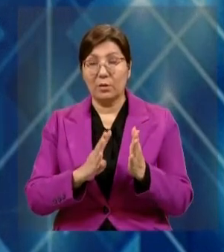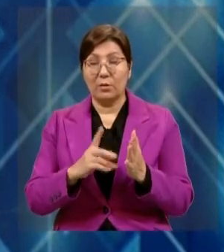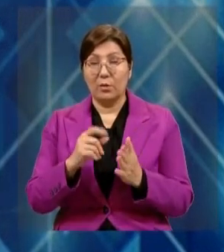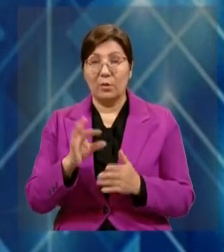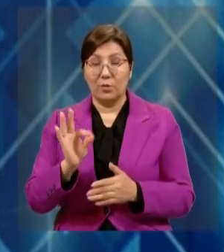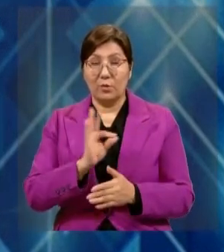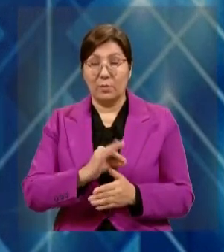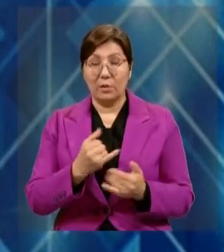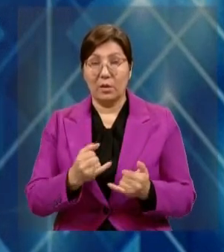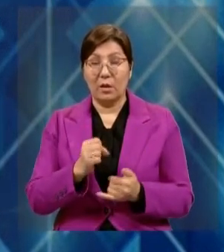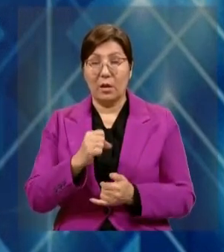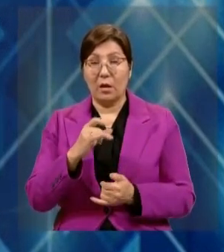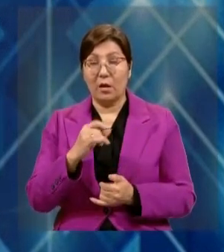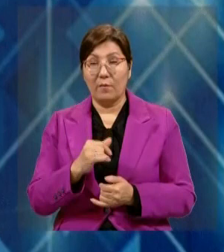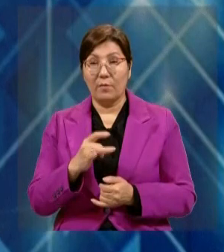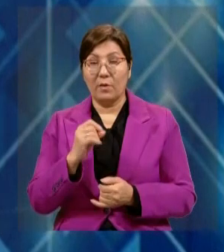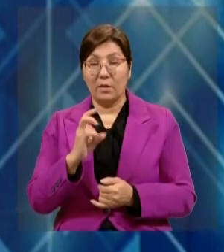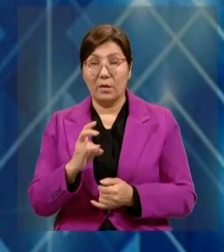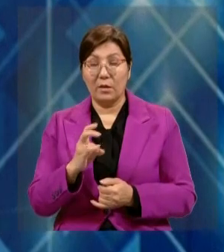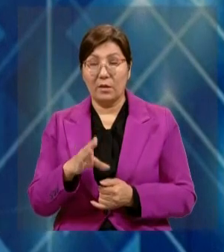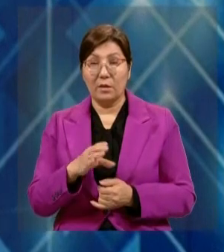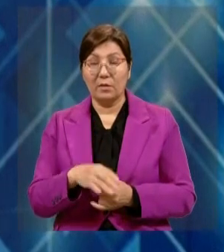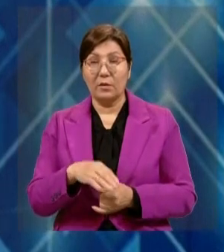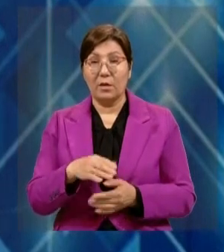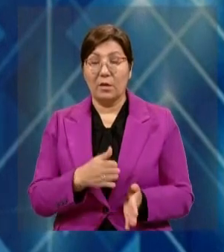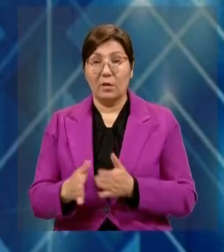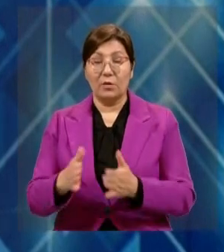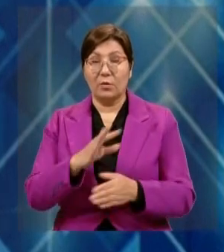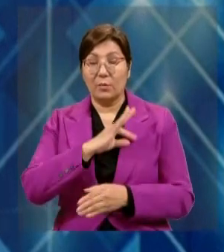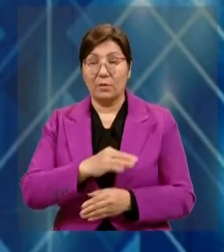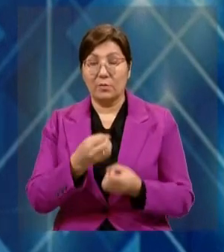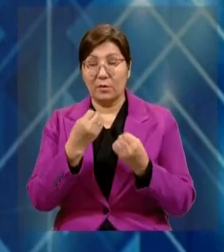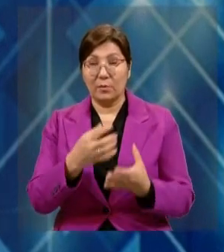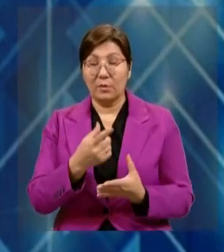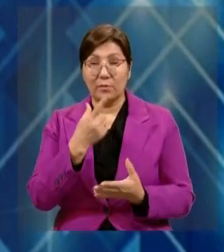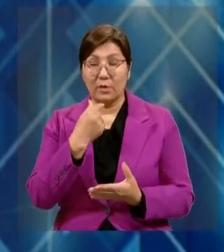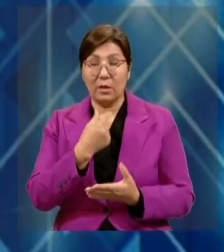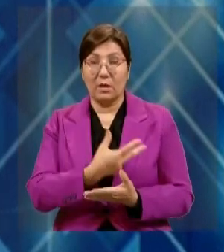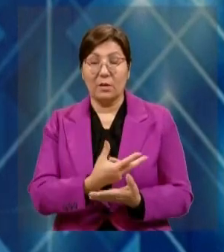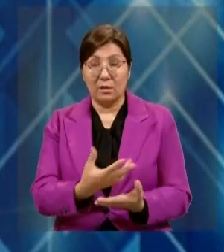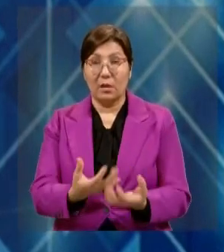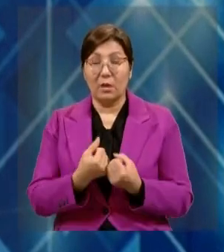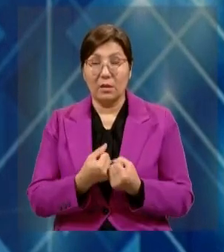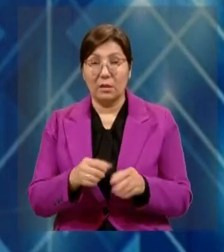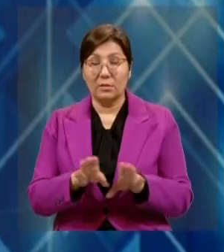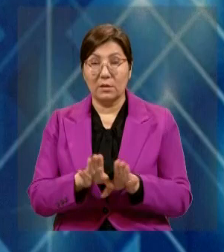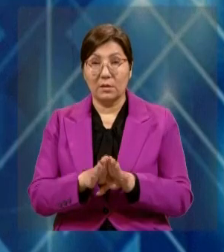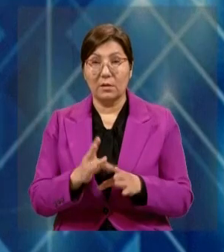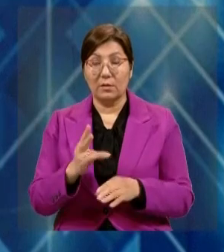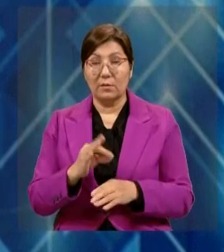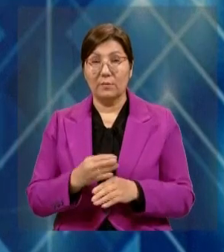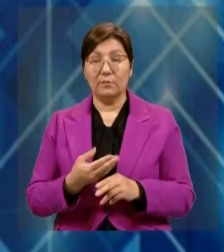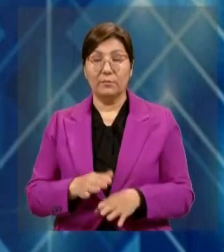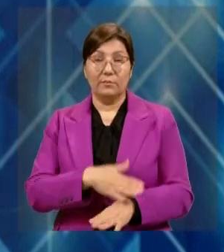99-100%-ға жуығы қазір аферездік жолымен жолады. Яғни ол қарапайым қан алған сияқты, қан тапсырған сияқты. Бірақ та ұзақ